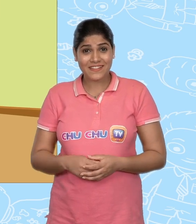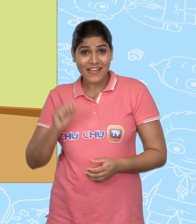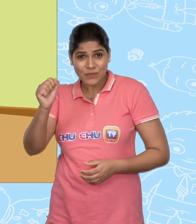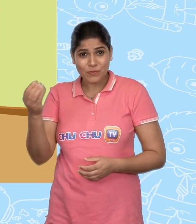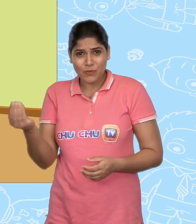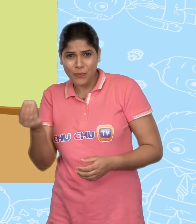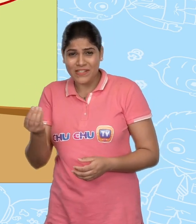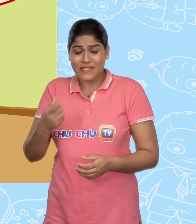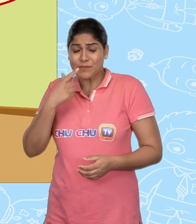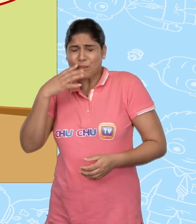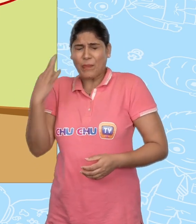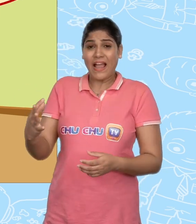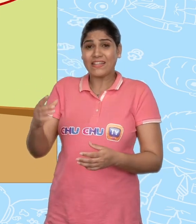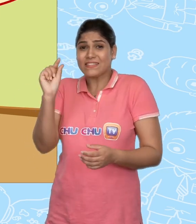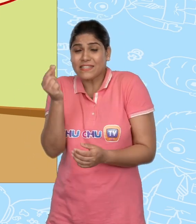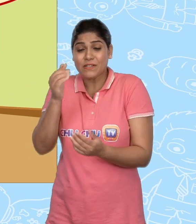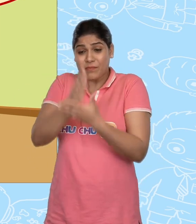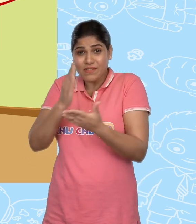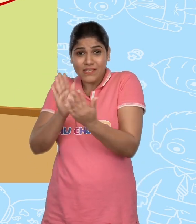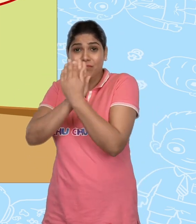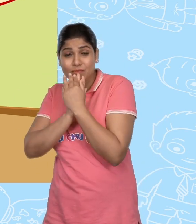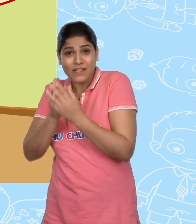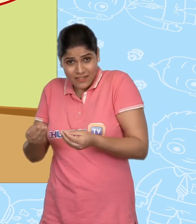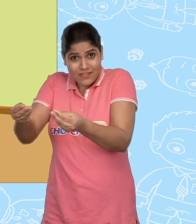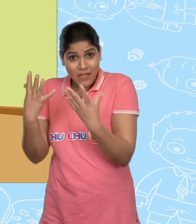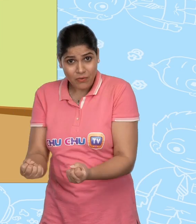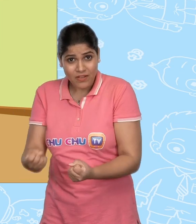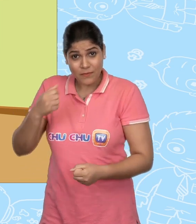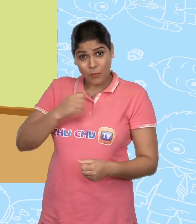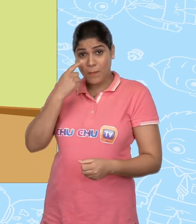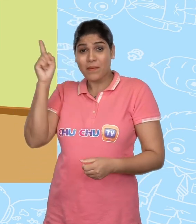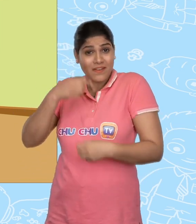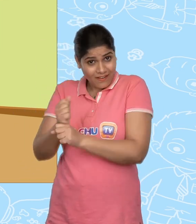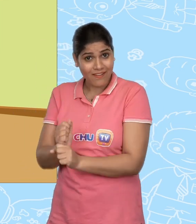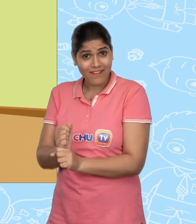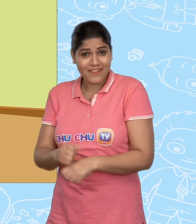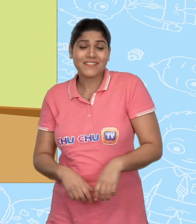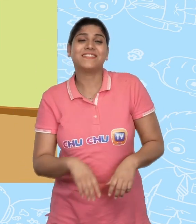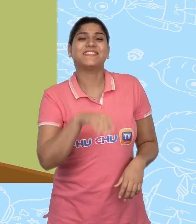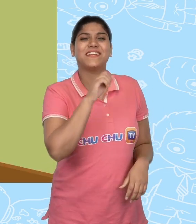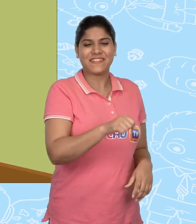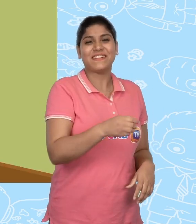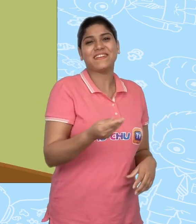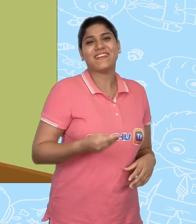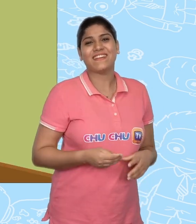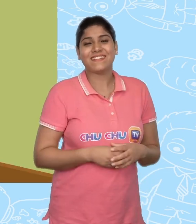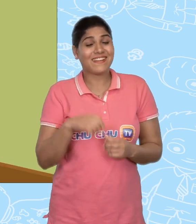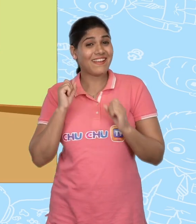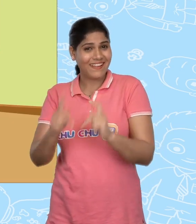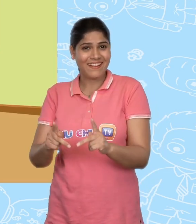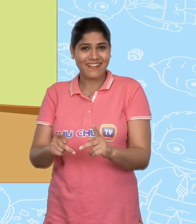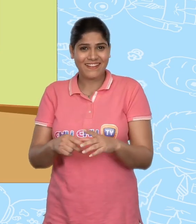क्या तुम थोड़ा सा चिकपी सैंडविच लेना चाहोगी जो मेरी मम्मी ने बनाया है? जरूर